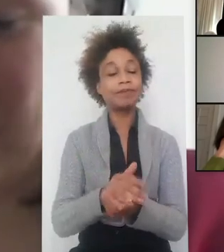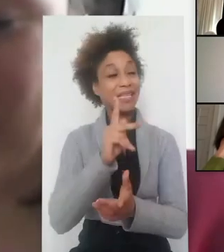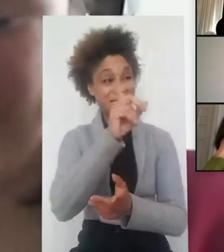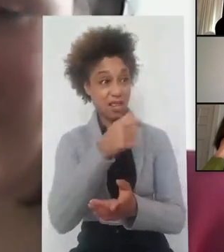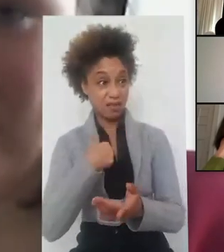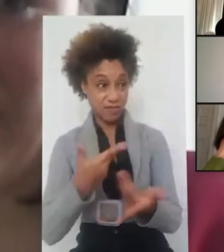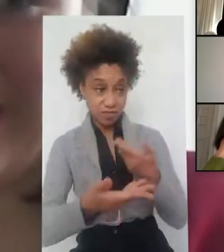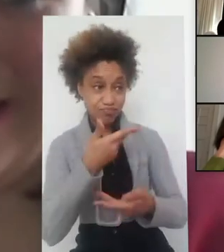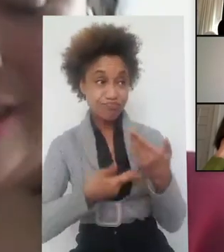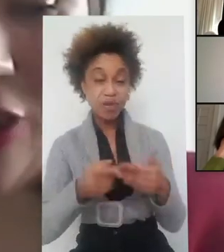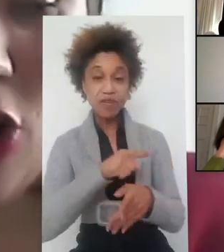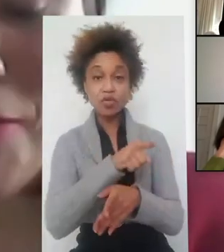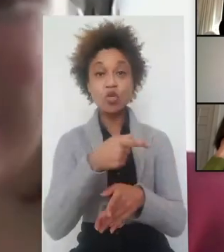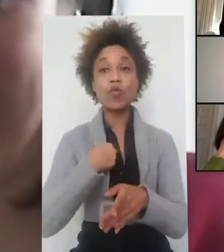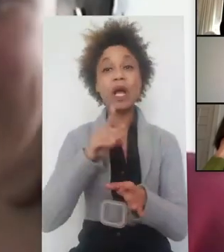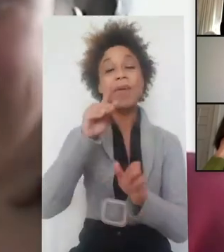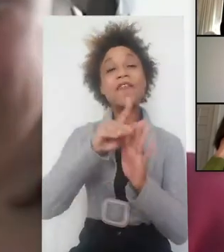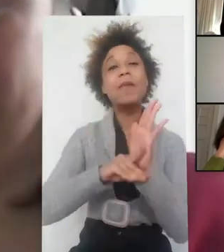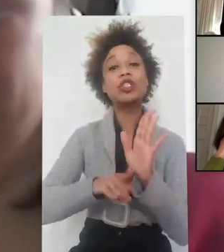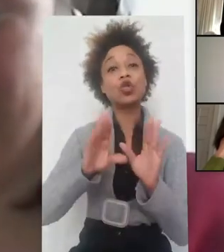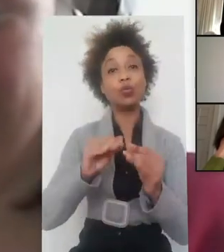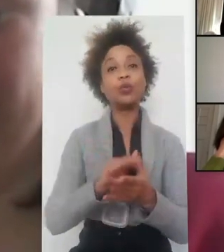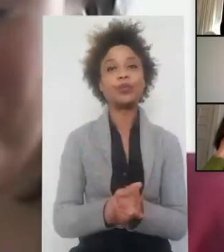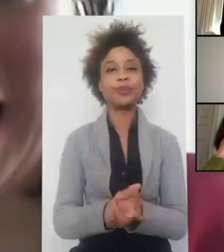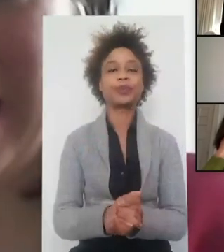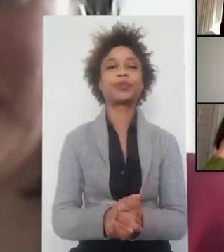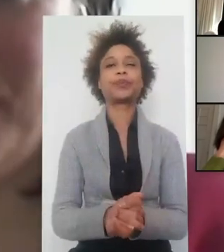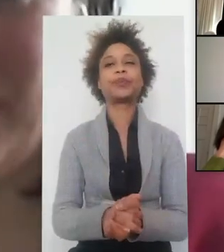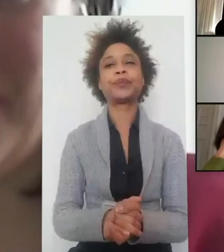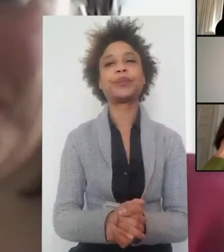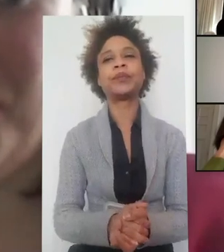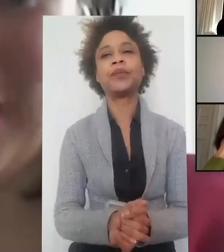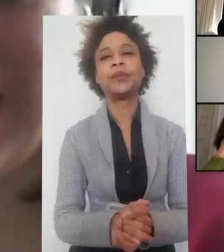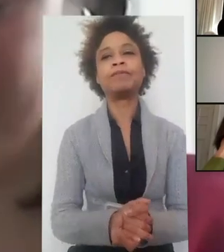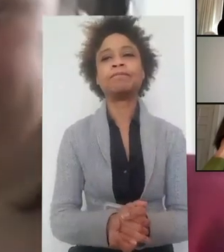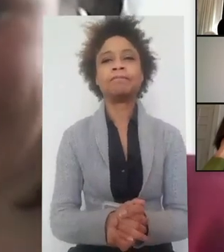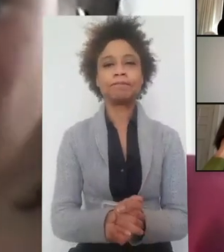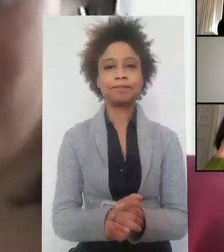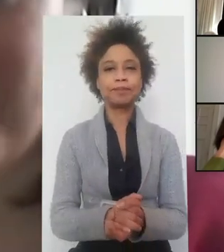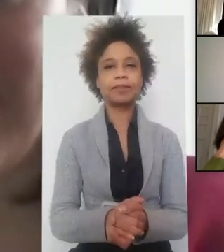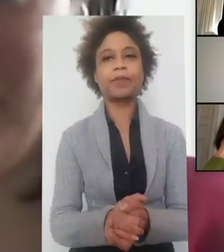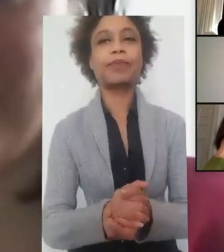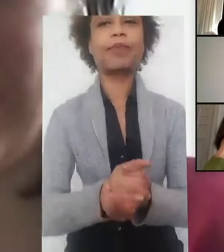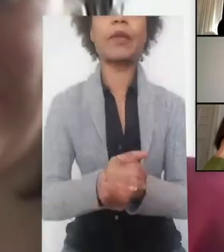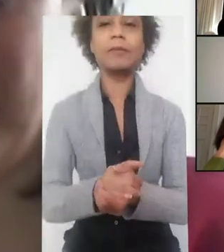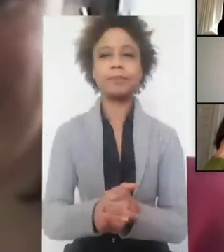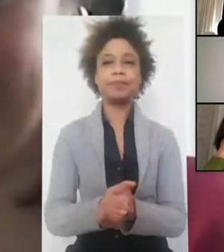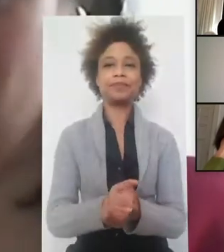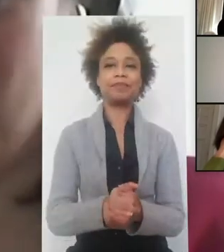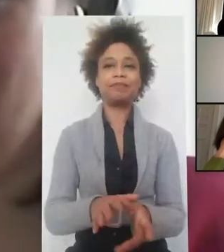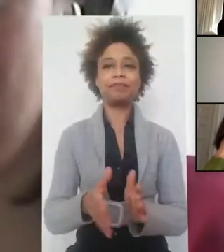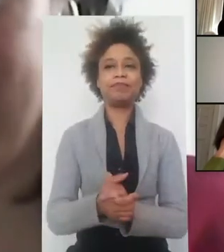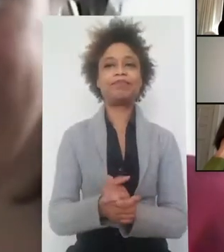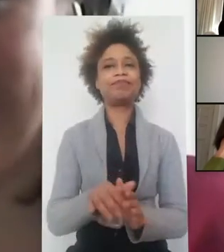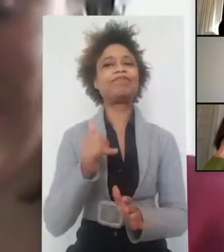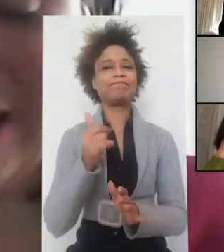echt zeg maar die samenwerking te komen en eigenlijk te bekijken van wat heeft iedereen nodig en wat zijn zeg maar daar ook